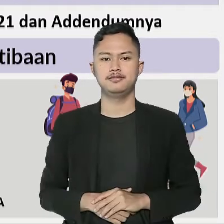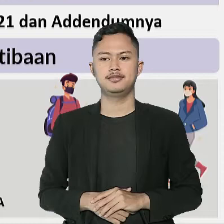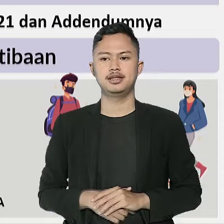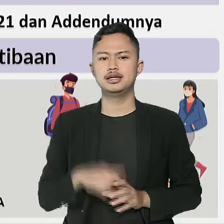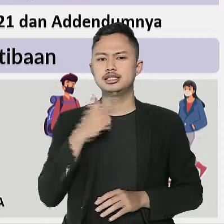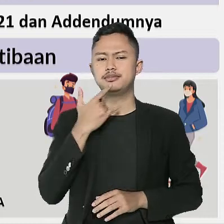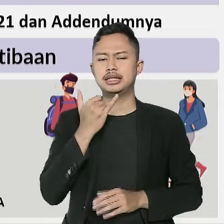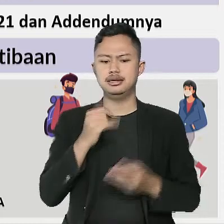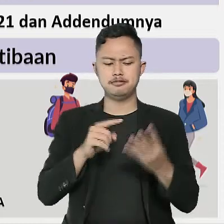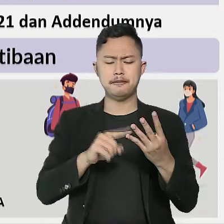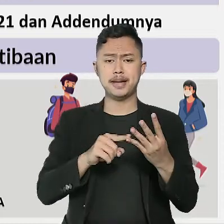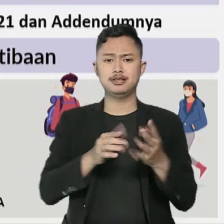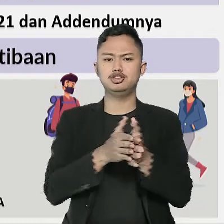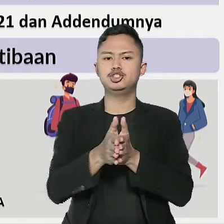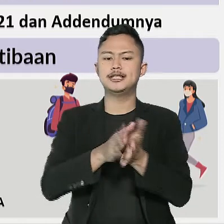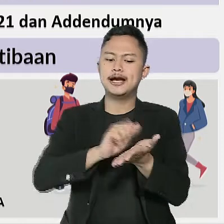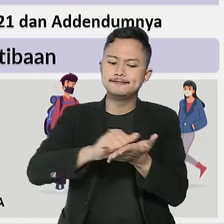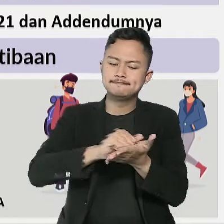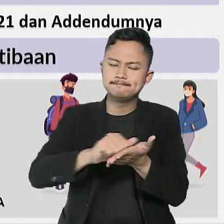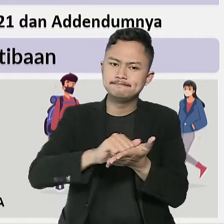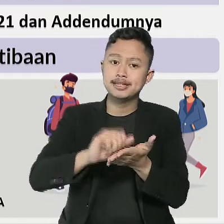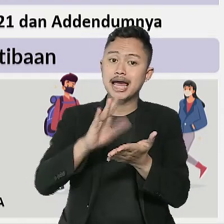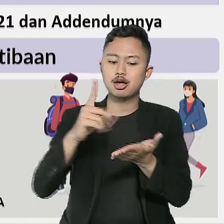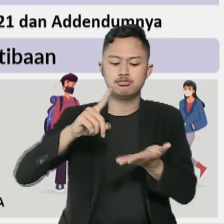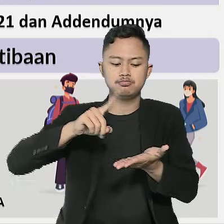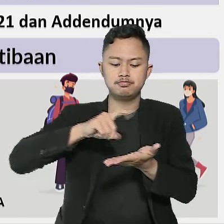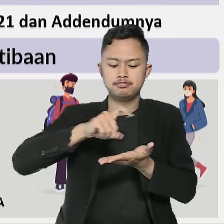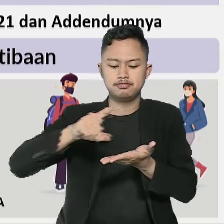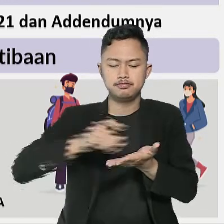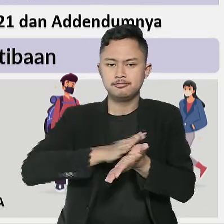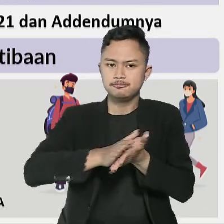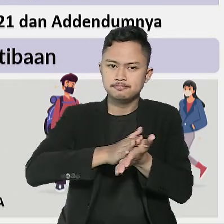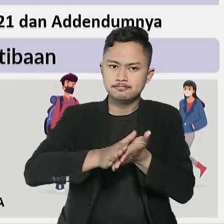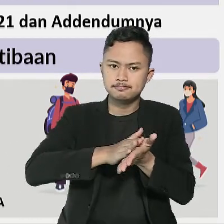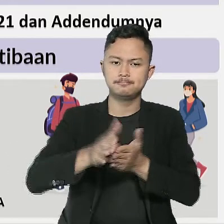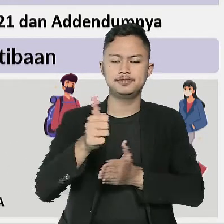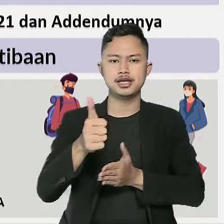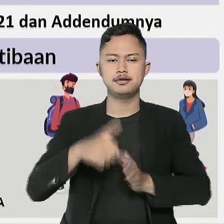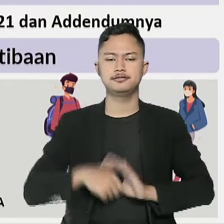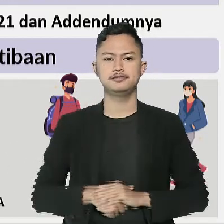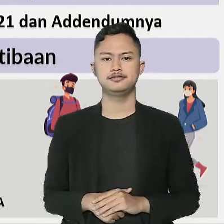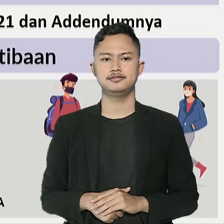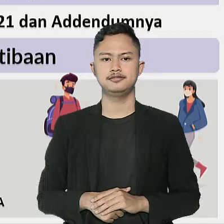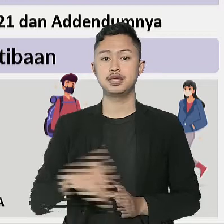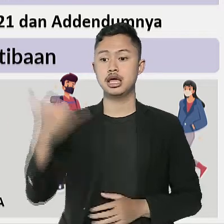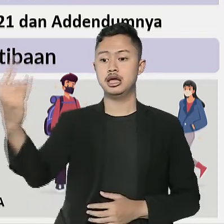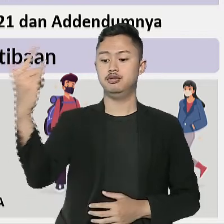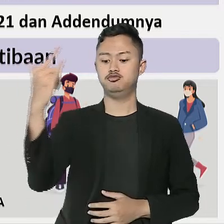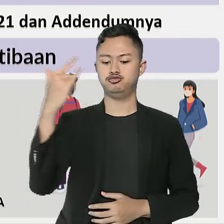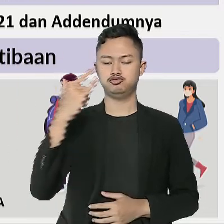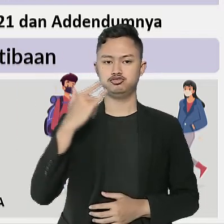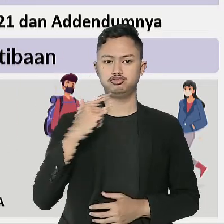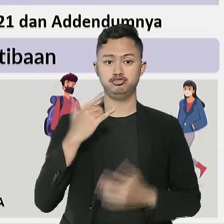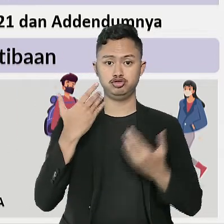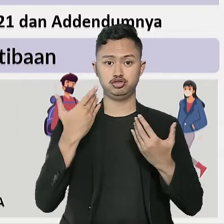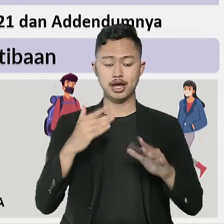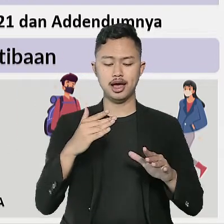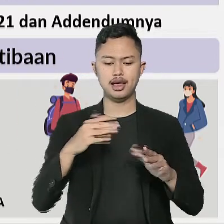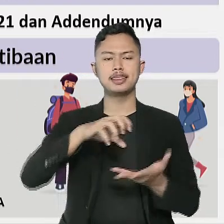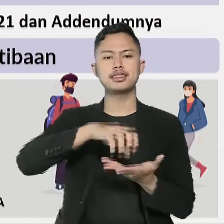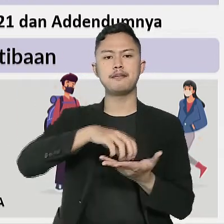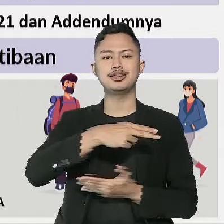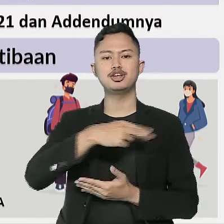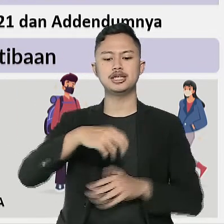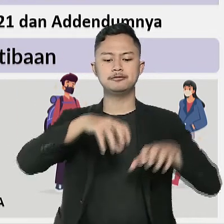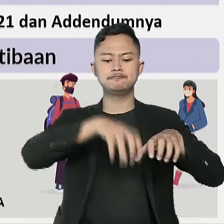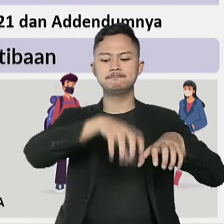dengan mencuci tangan atau menggunakan hand sanitizer. Lalu saat tiba di pintu kedatangan yang tersebar di beberapa titik,